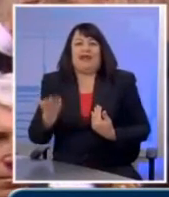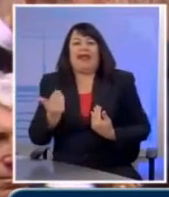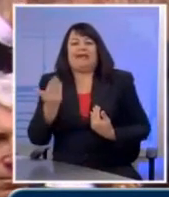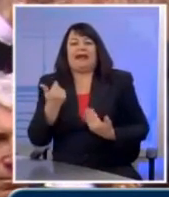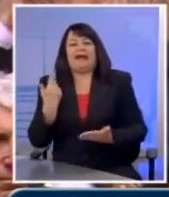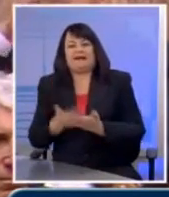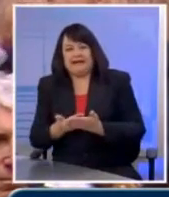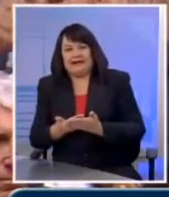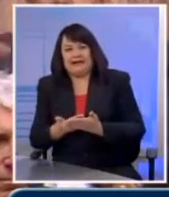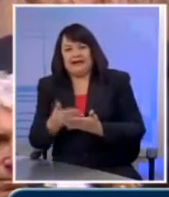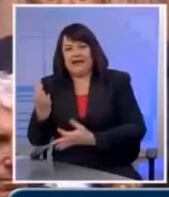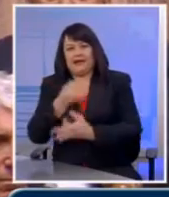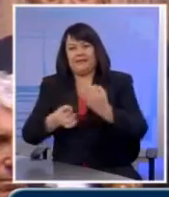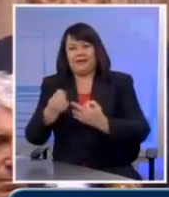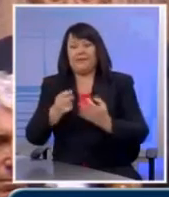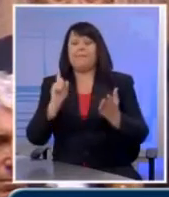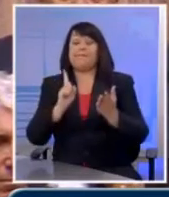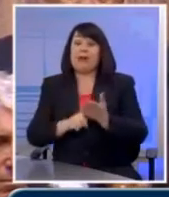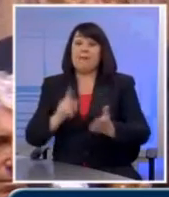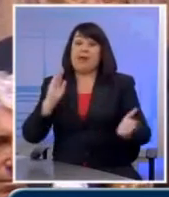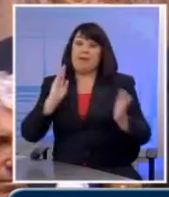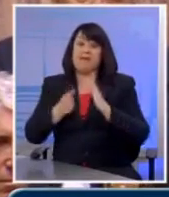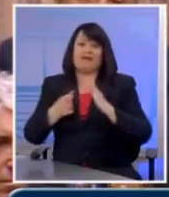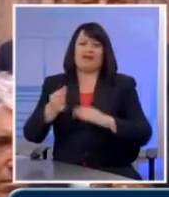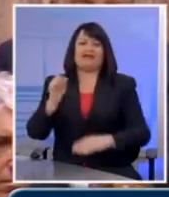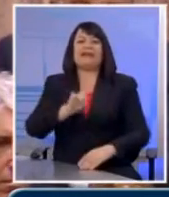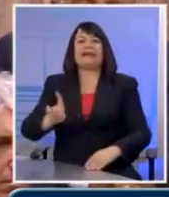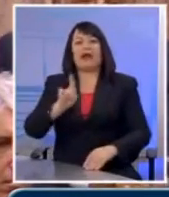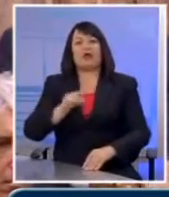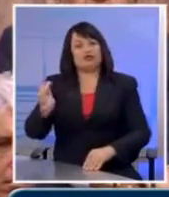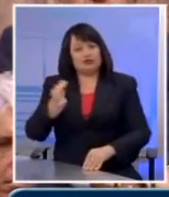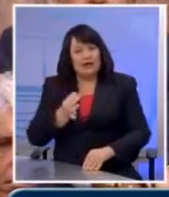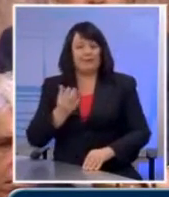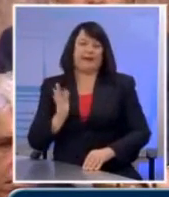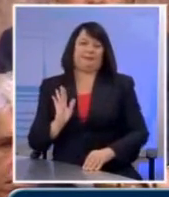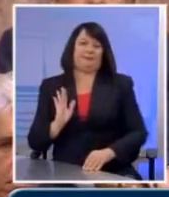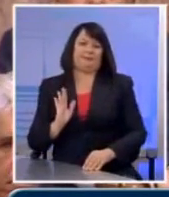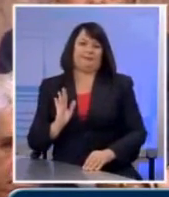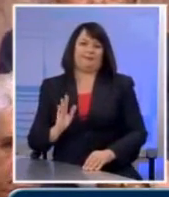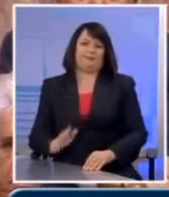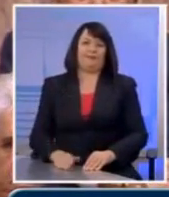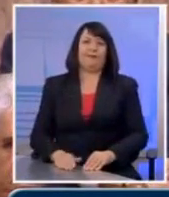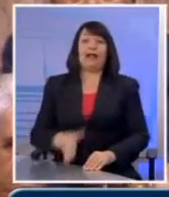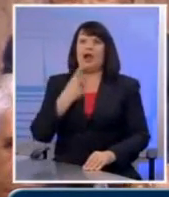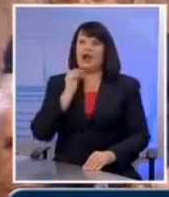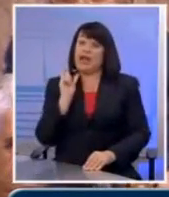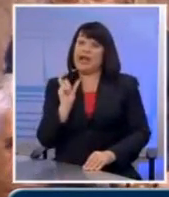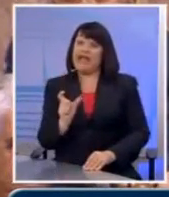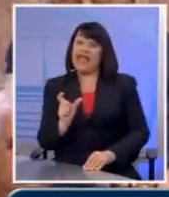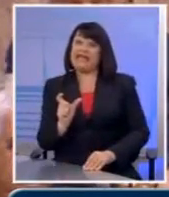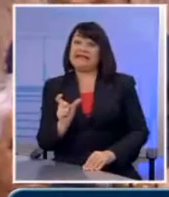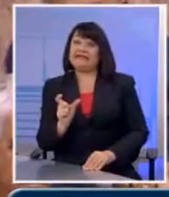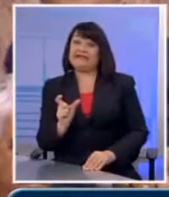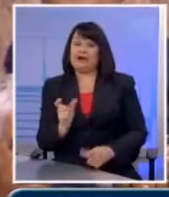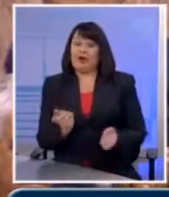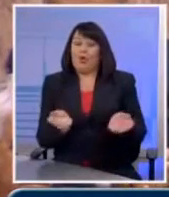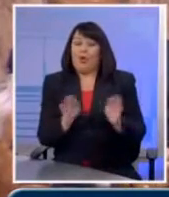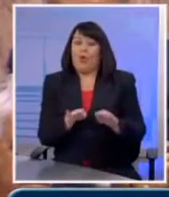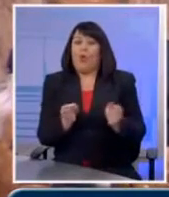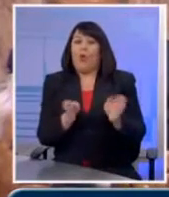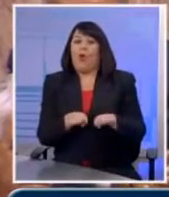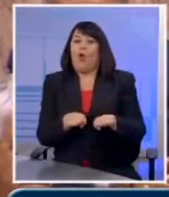να τοποθετηθεί ευθέως ο αρχηγός αξιωματικής αντιπολίτευσης, επειδή τη λέξη κουκουλώθηκε